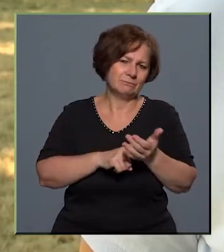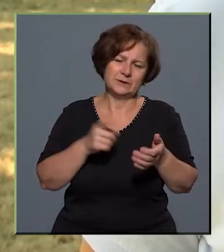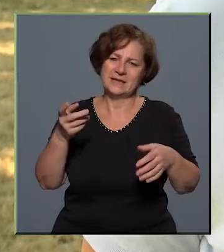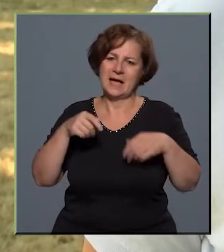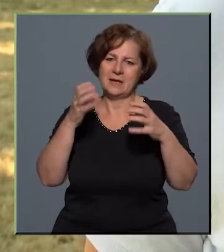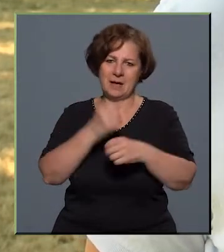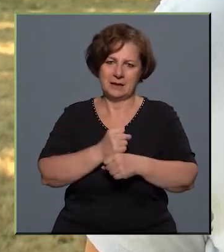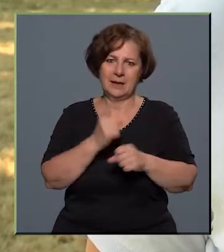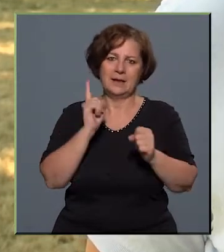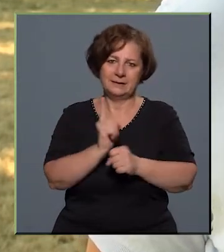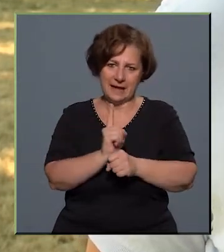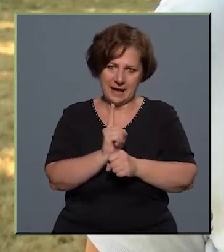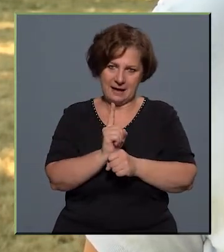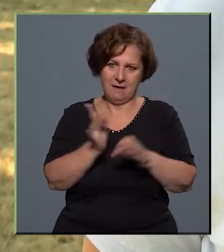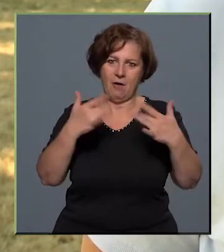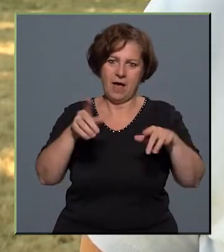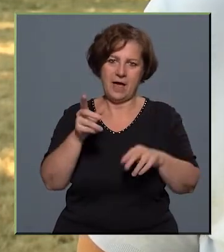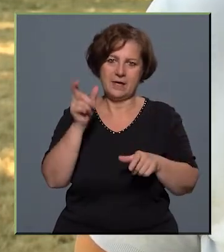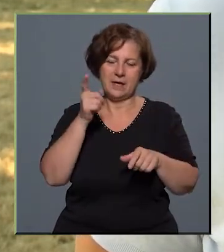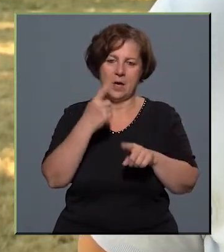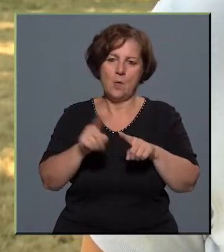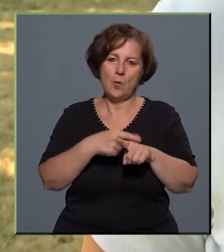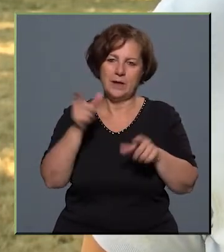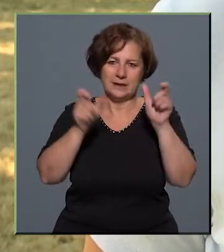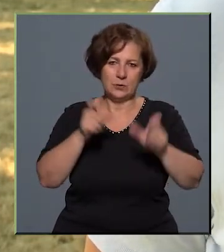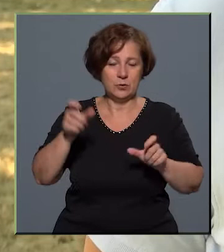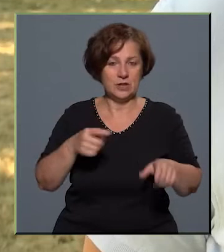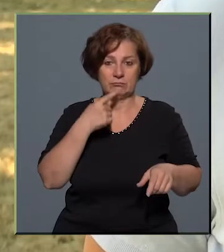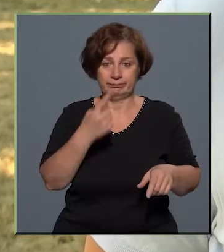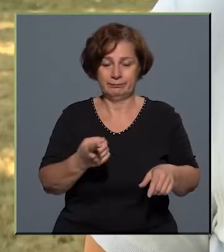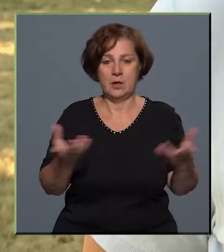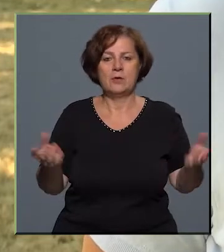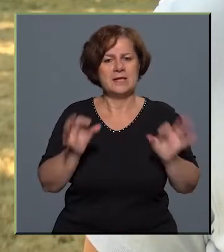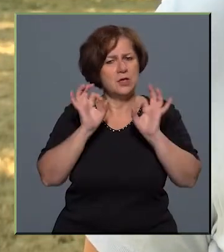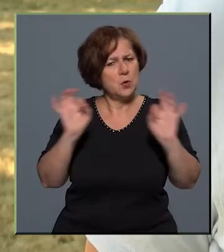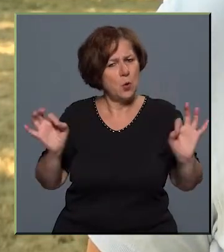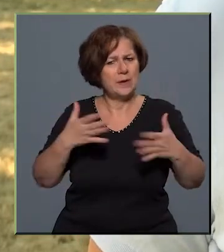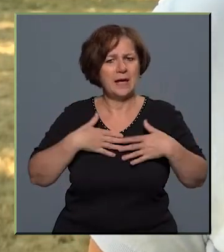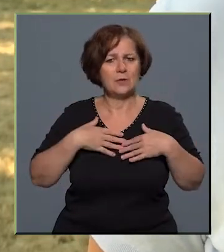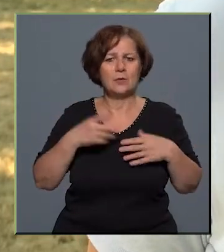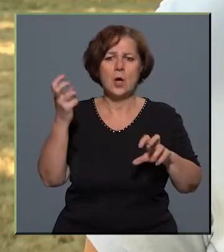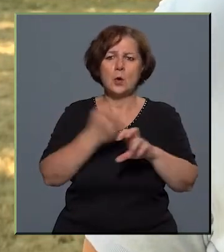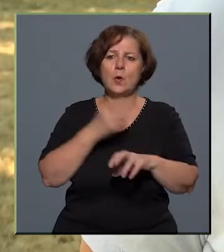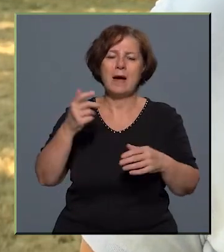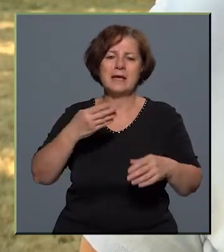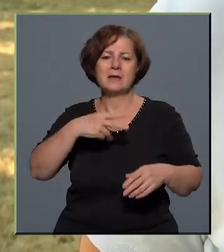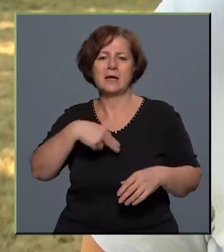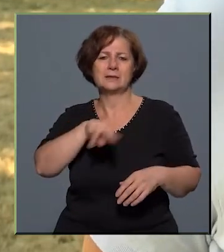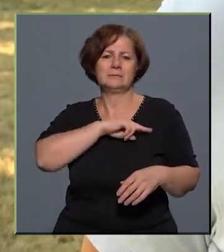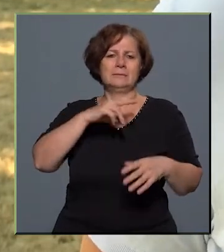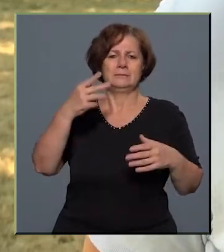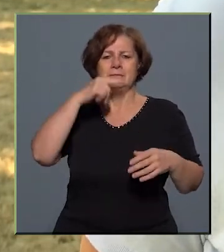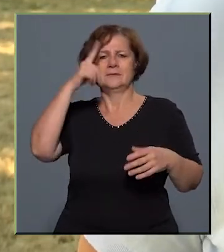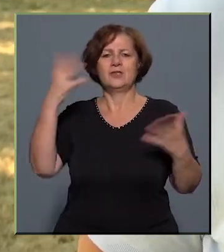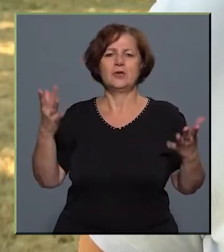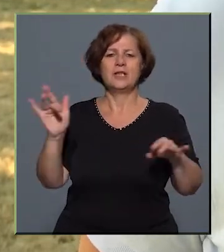megszólalt bennem a helyi politikus is, hogy ez nekünk jó, és Kőbányának ez hírnevet hoz, dicsőséget hoz, és